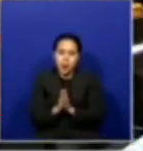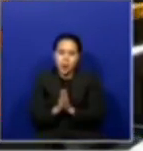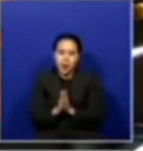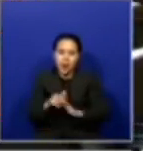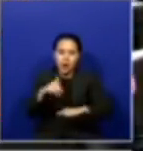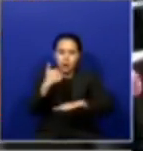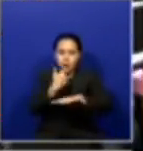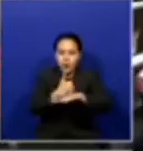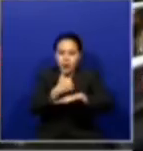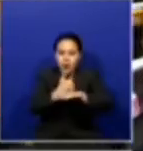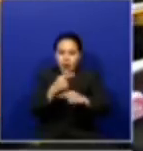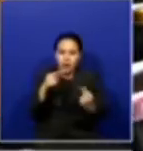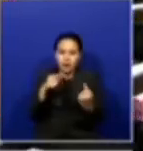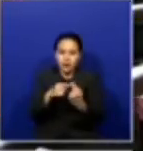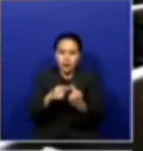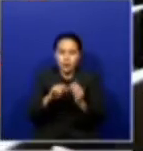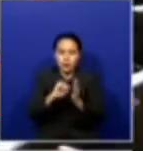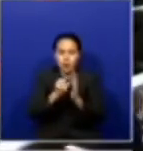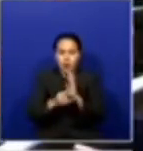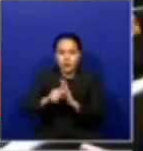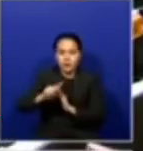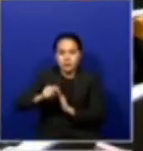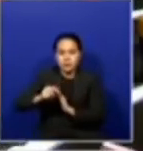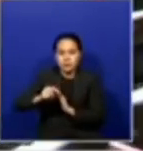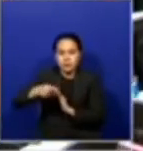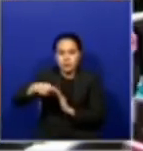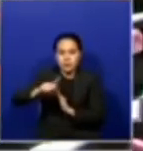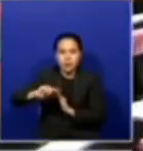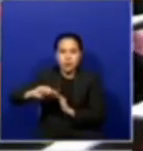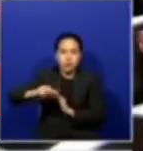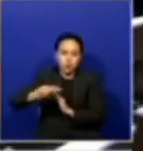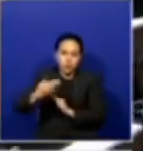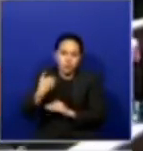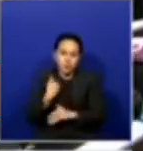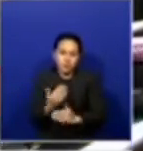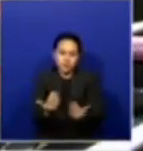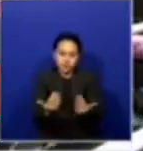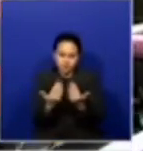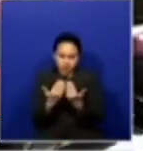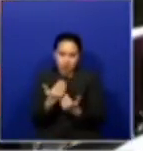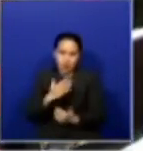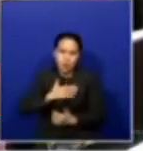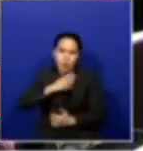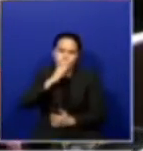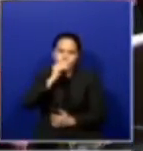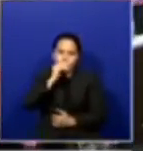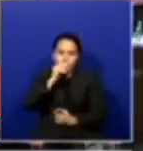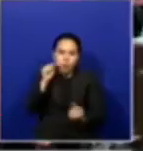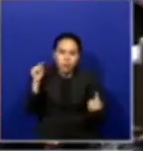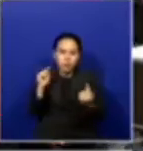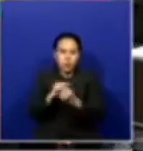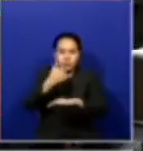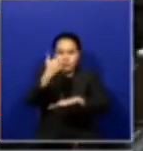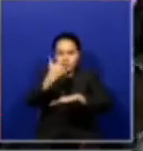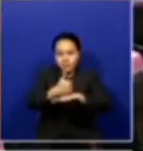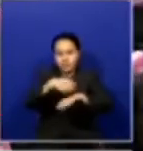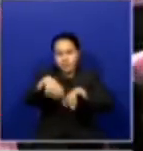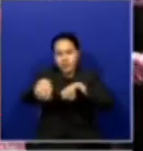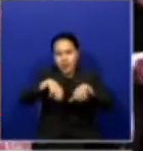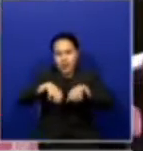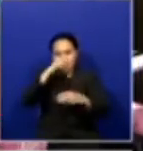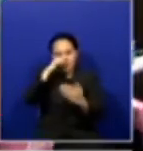านีเนี่ยให้ฝากผมมาพูดกับฝากถึงผู้บริหารประเทศนะครับไม่ว่าจะเป็น